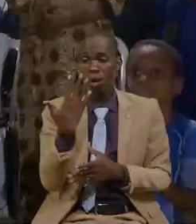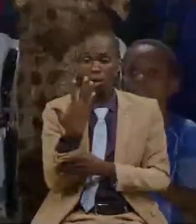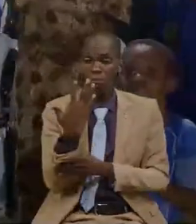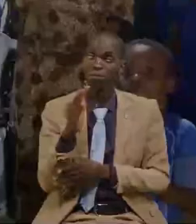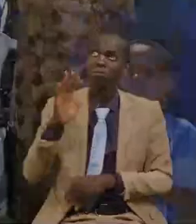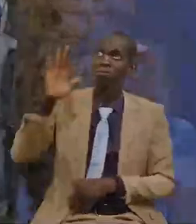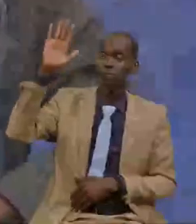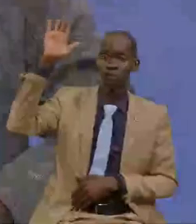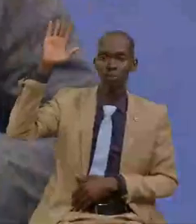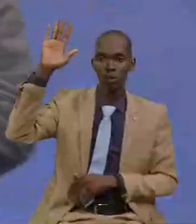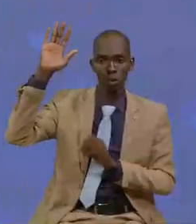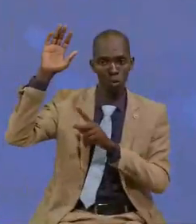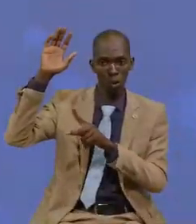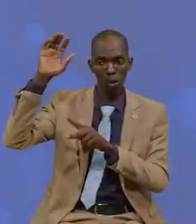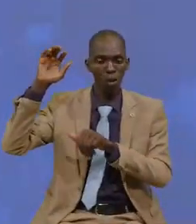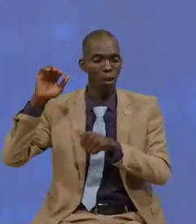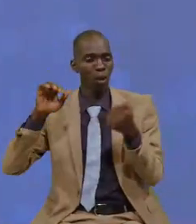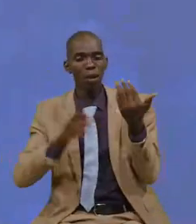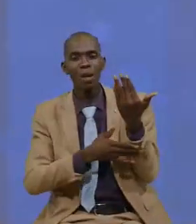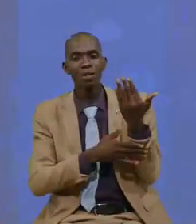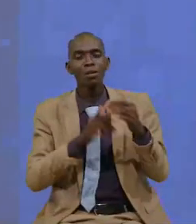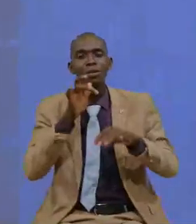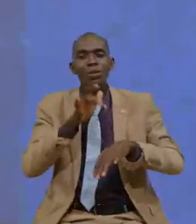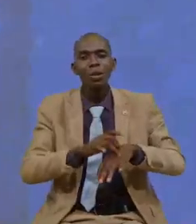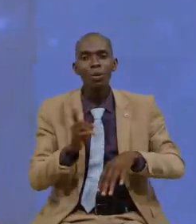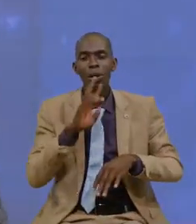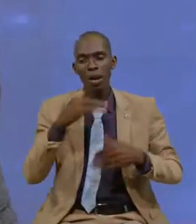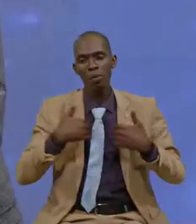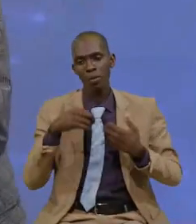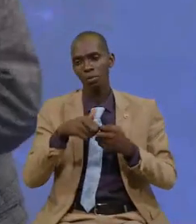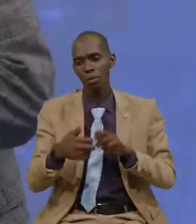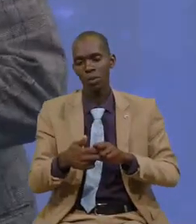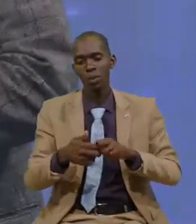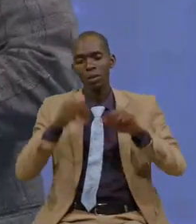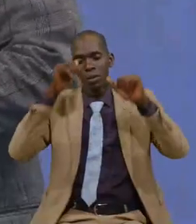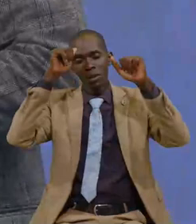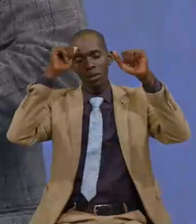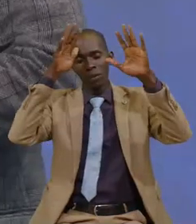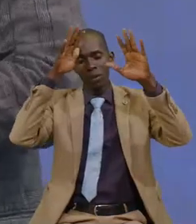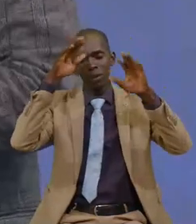Levez les mains là. Levez une main et imposez l'autre main là où vous avez le mal. Père,